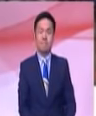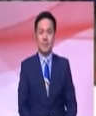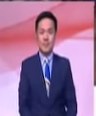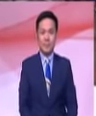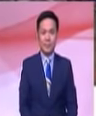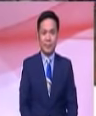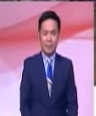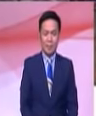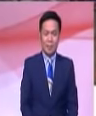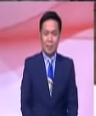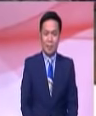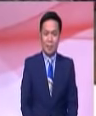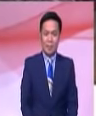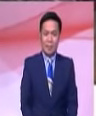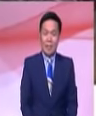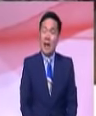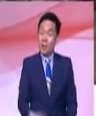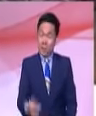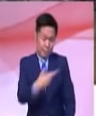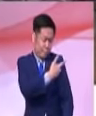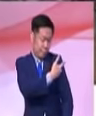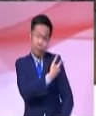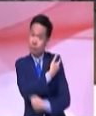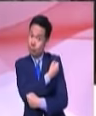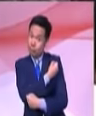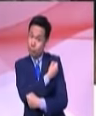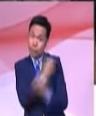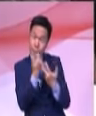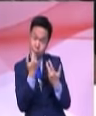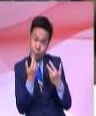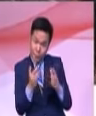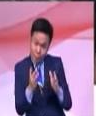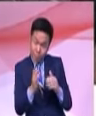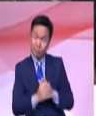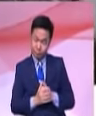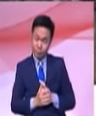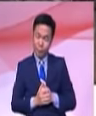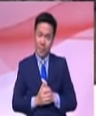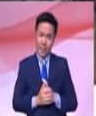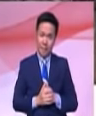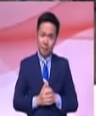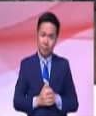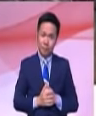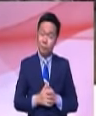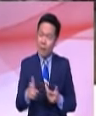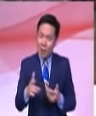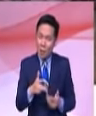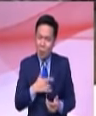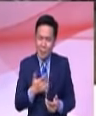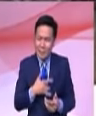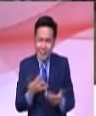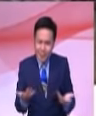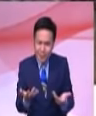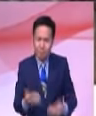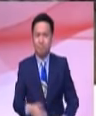Jadi saya dimaklumkan Pak Cik baru saja selesai untuk suntikan. Jadi apa perasaan Pak Cik?